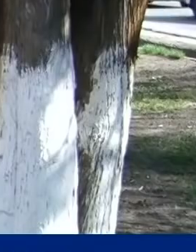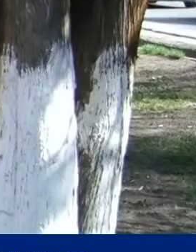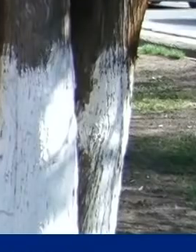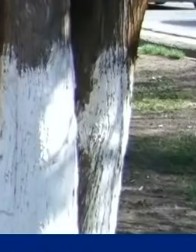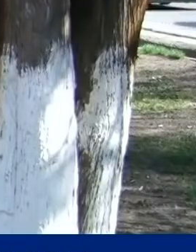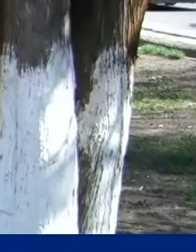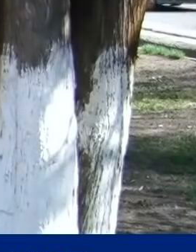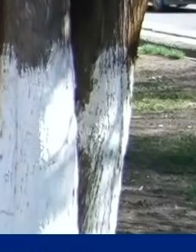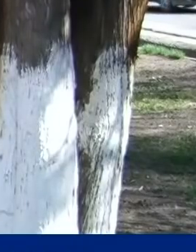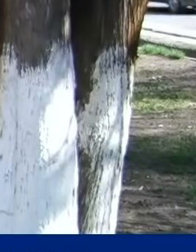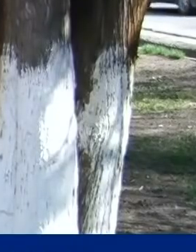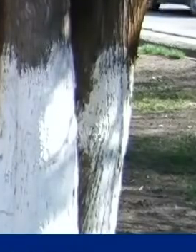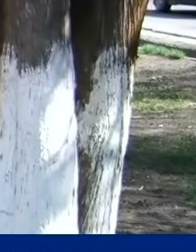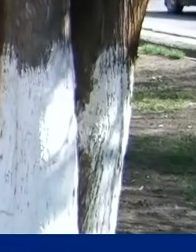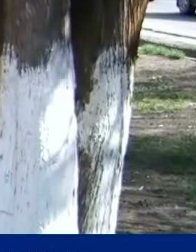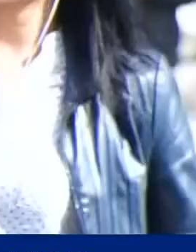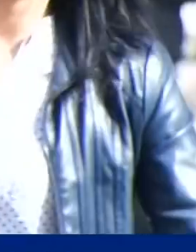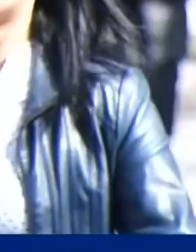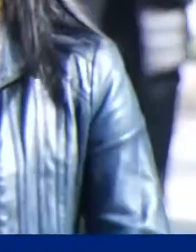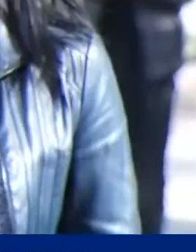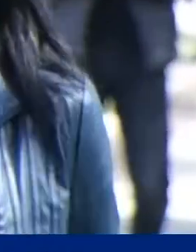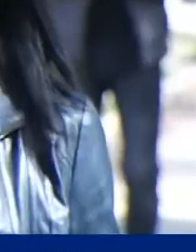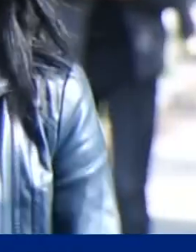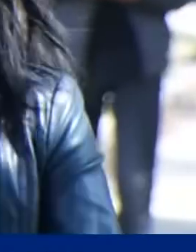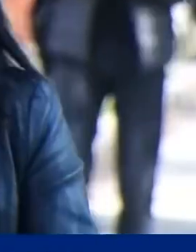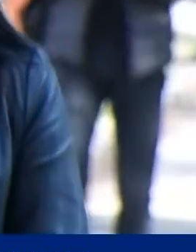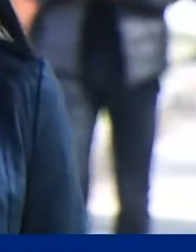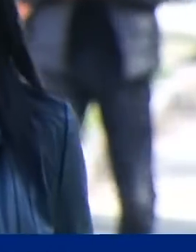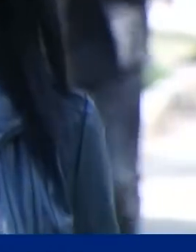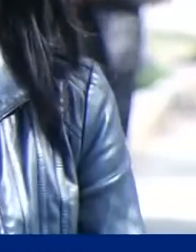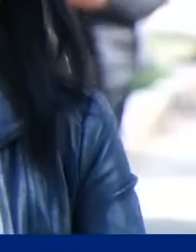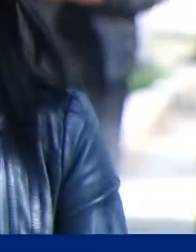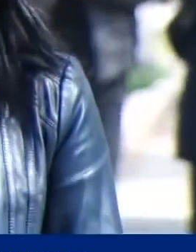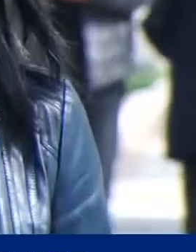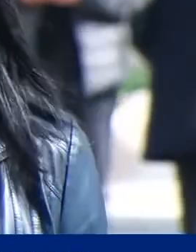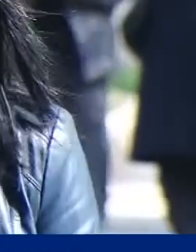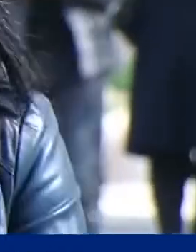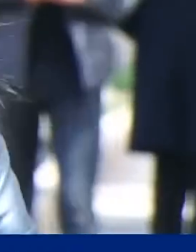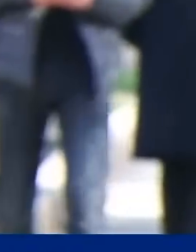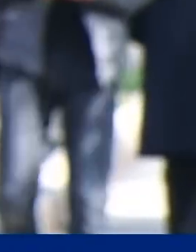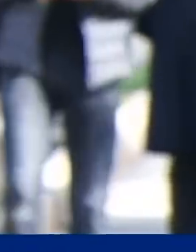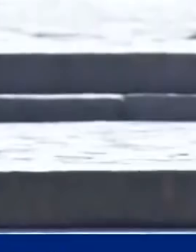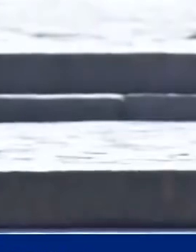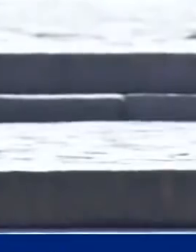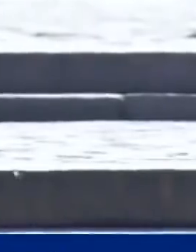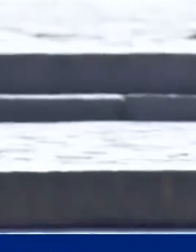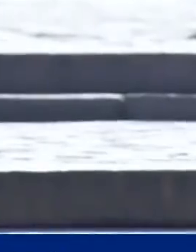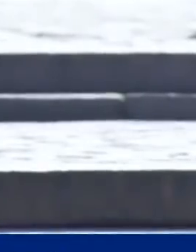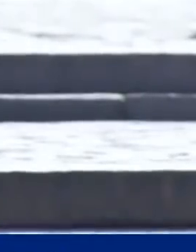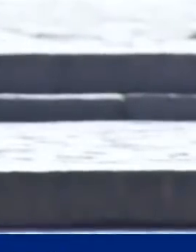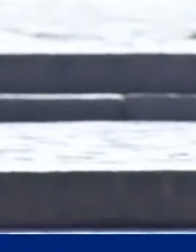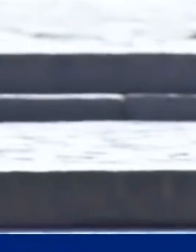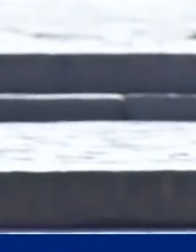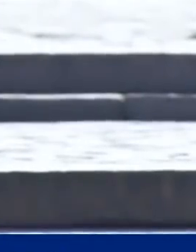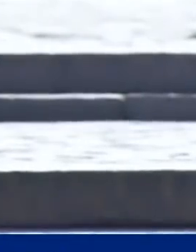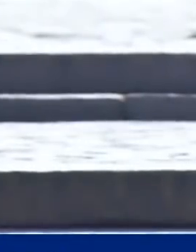исполнены, сказал вице-премьер-министр Эркин Асрандиев на совещании с главами госорганов по обсуждению комплекса актуальных